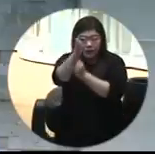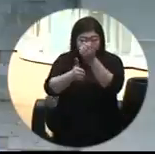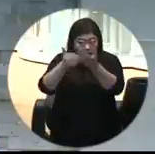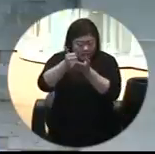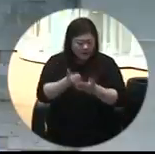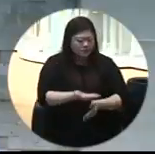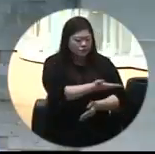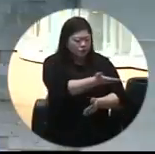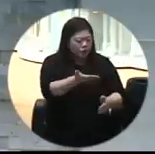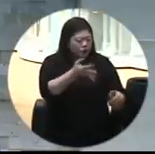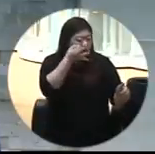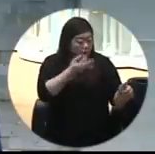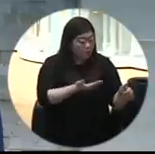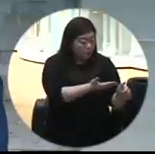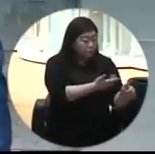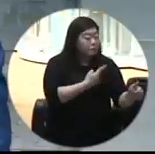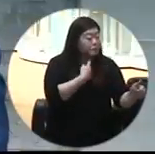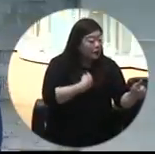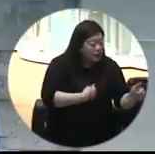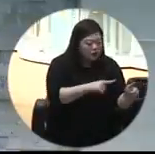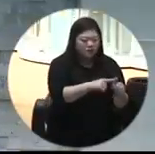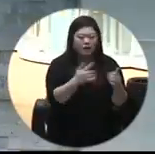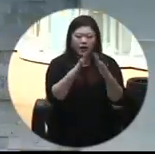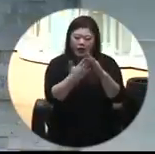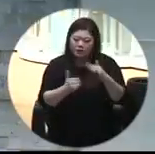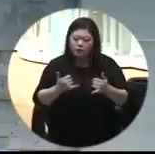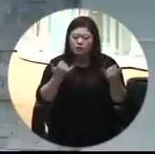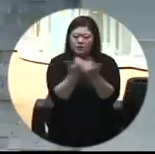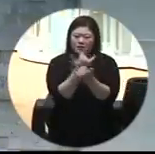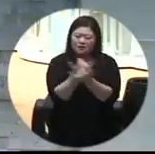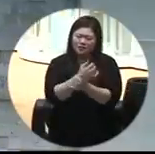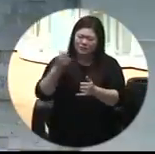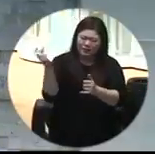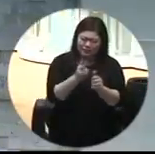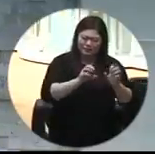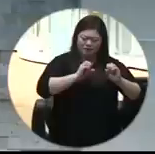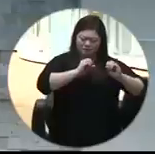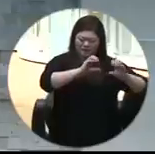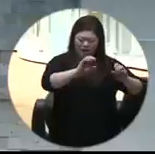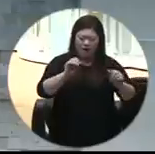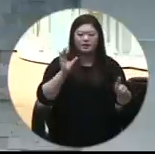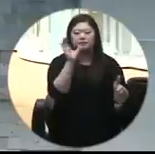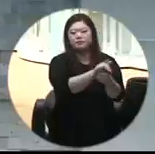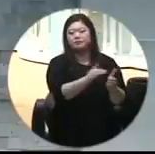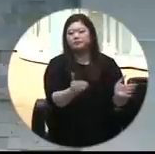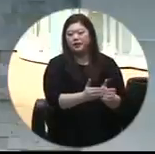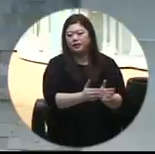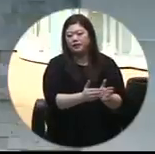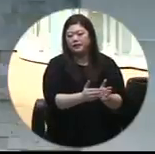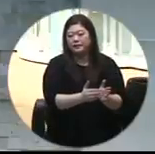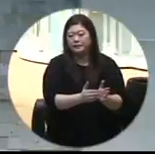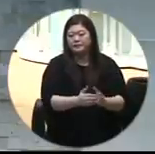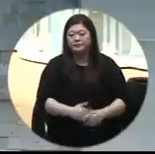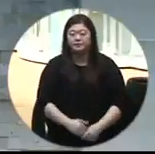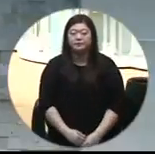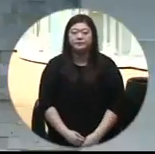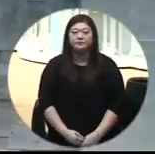지금 일어났던 이 일을 가족과 친족들에게 말하라고 말합니다. 38절 보세요.